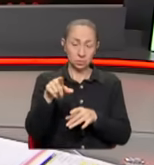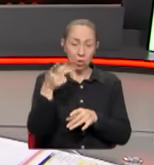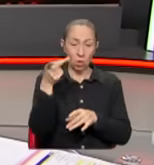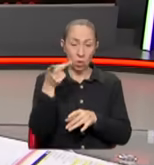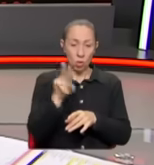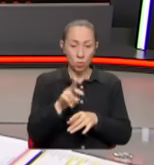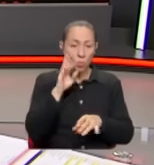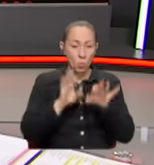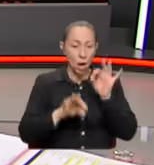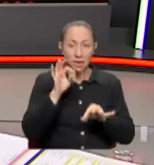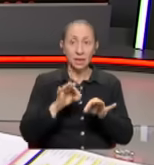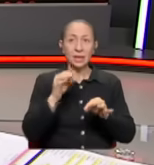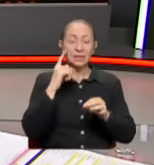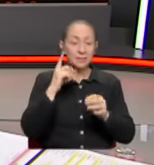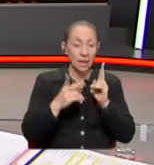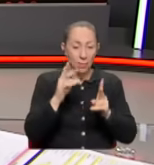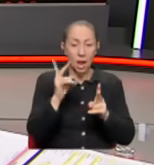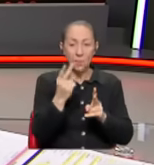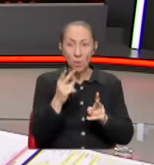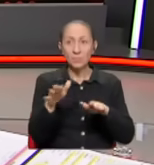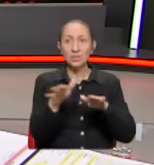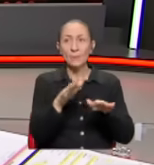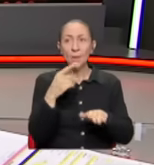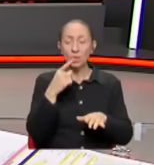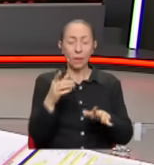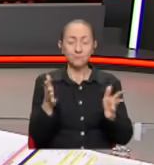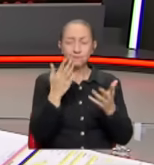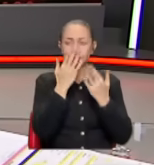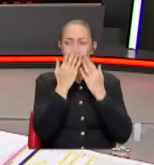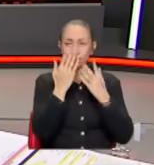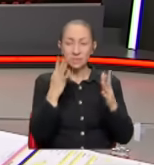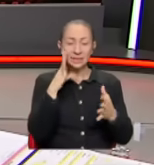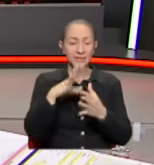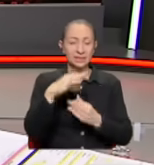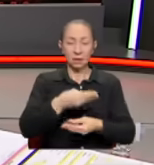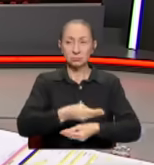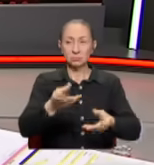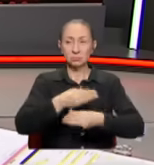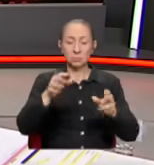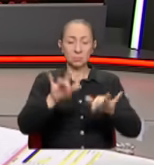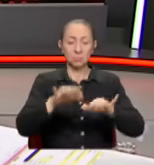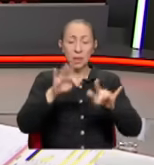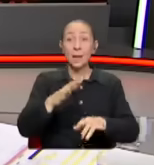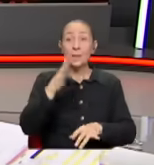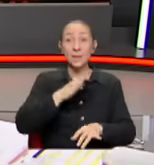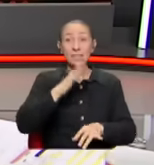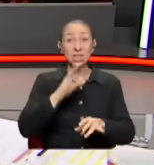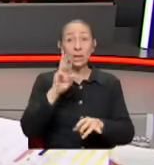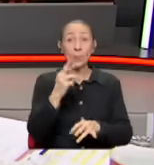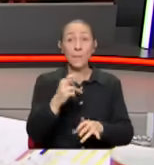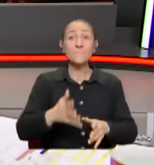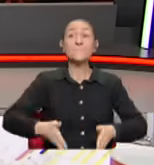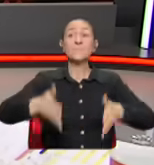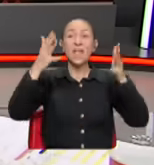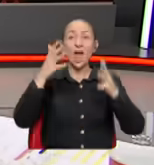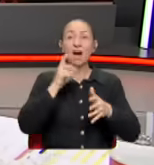Ölü muayene raporları, otopsi raporları deprem diyor üstün körü insanlara dağıtılarak yazılmış. Bilirkişi raporlarında